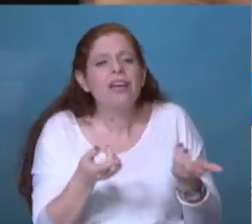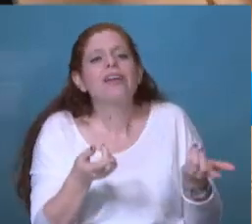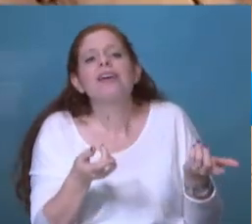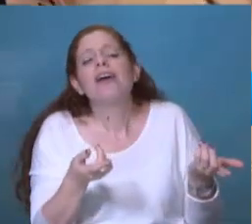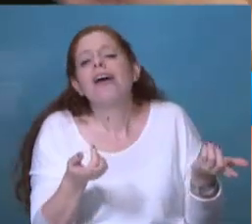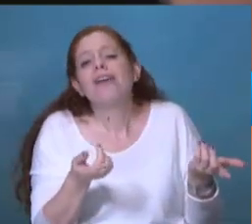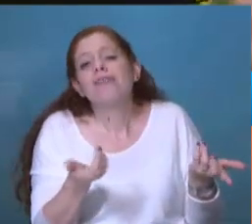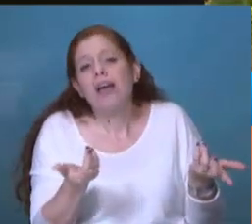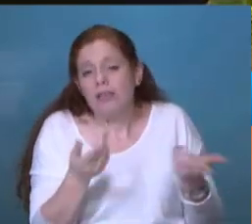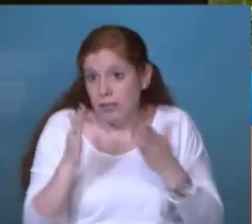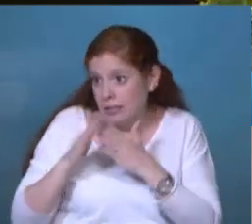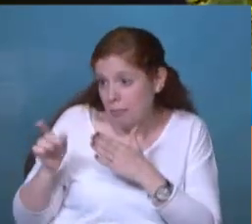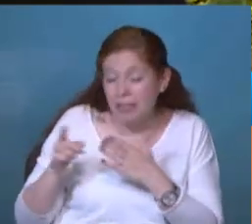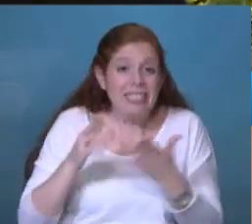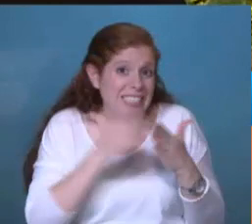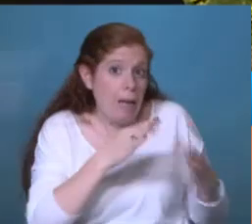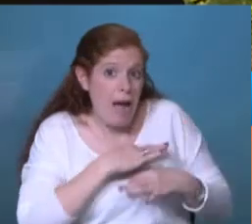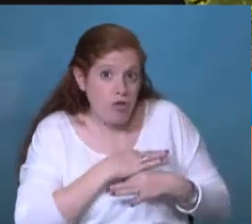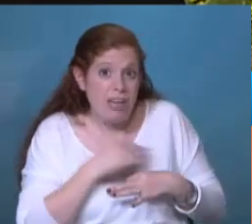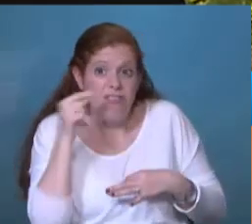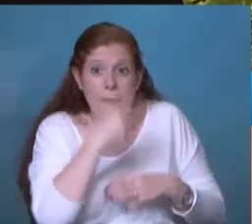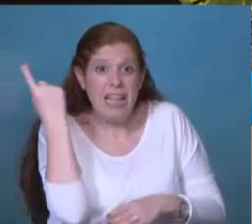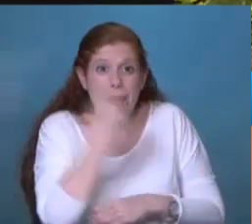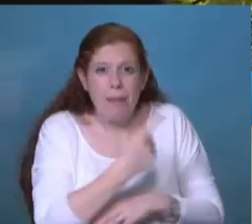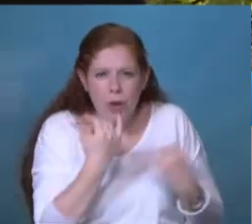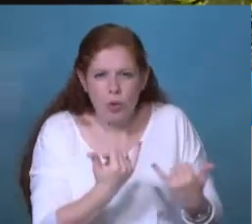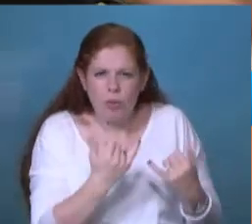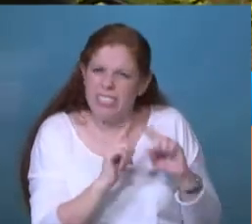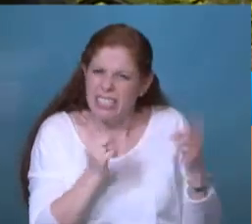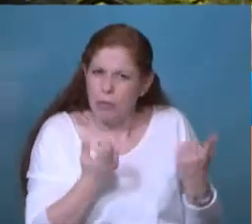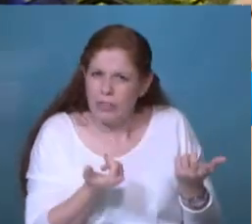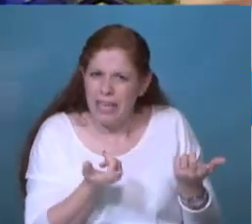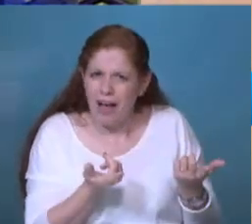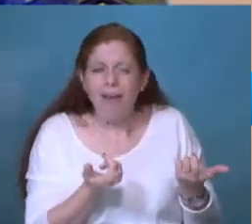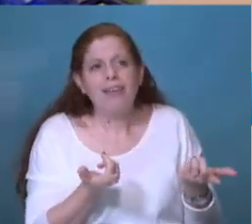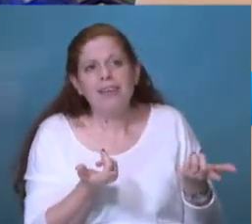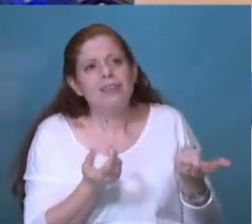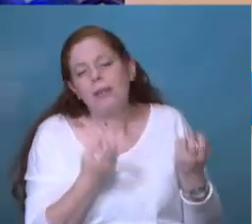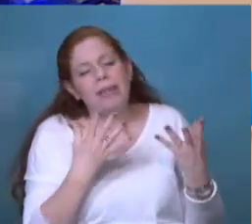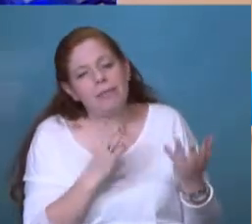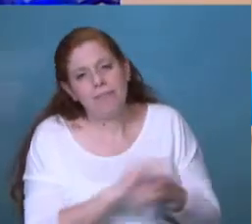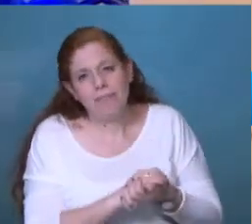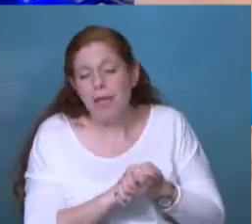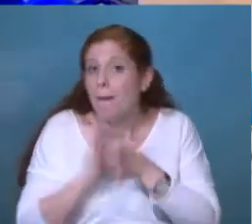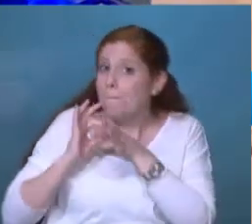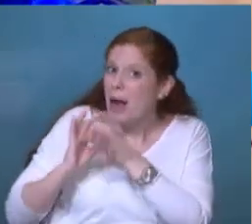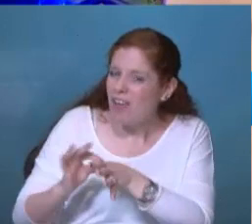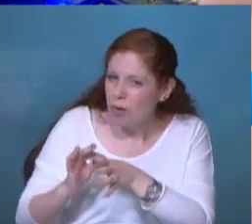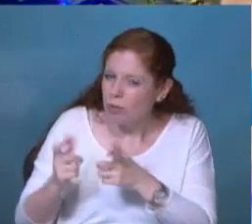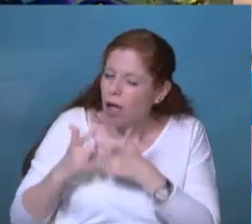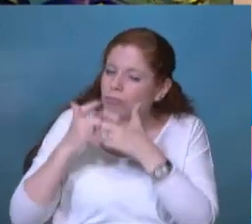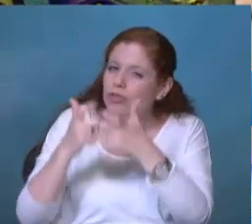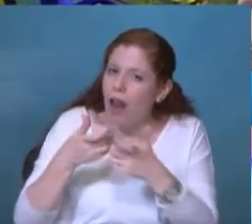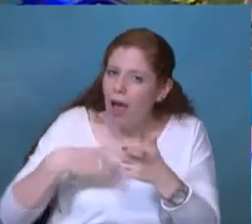כי באתי... זה הבית. כי זה הבית שלי, ובאתי בבית מלון היום, שזה קצת מוזר. זה מדהים. מלווים אותך המשלחת המשגעת